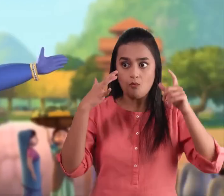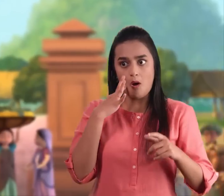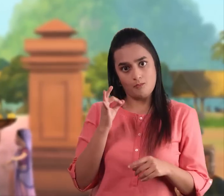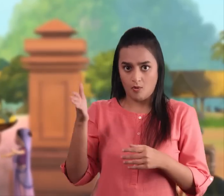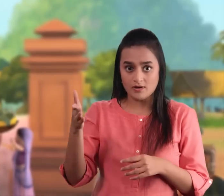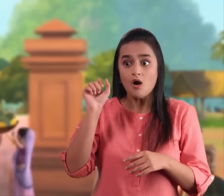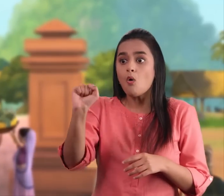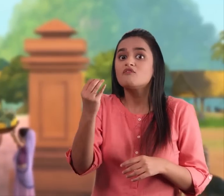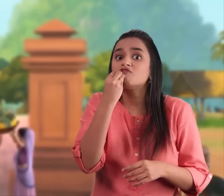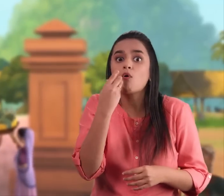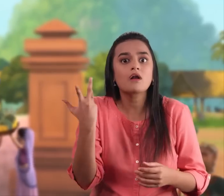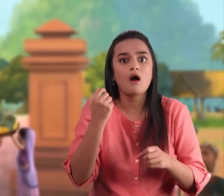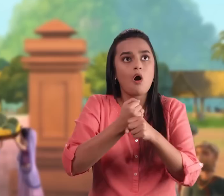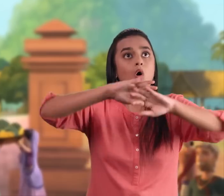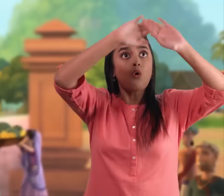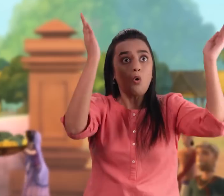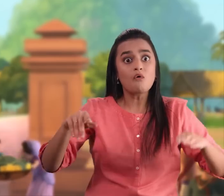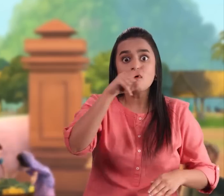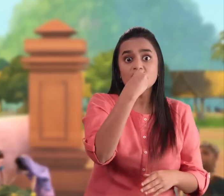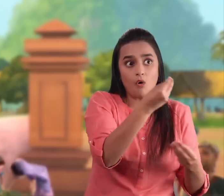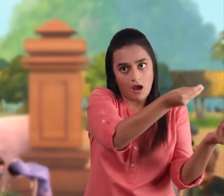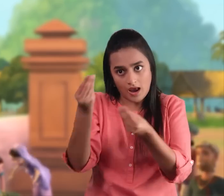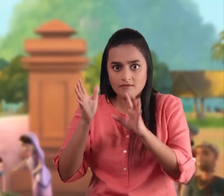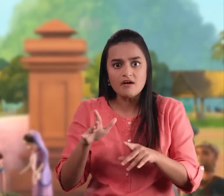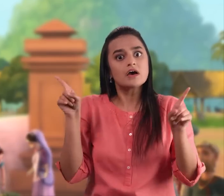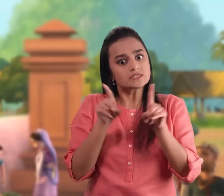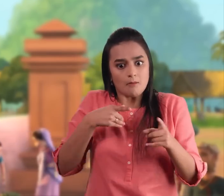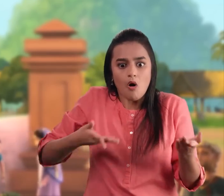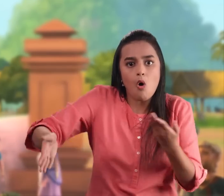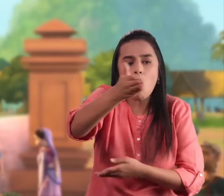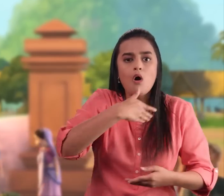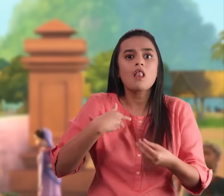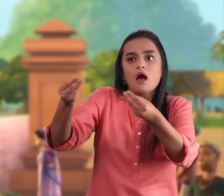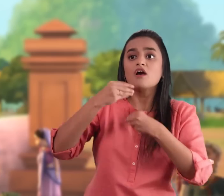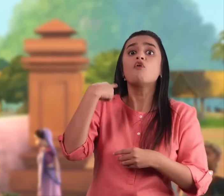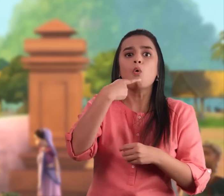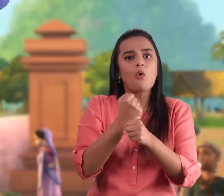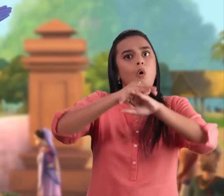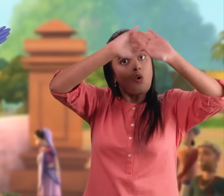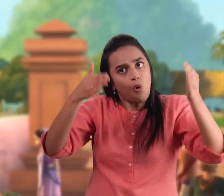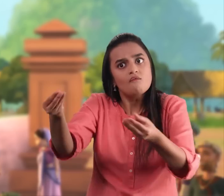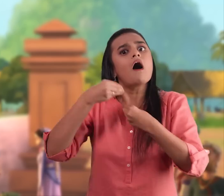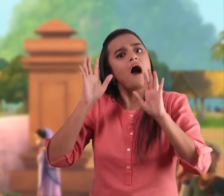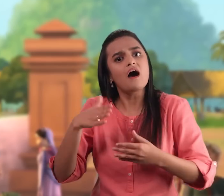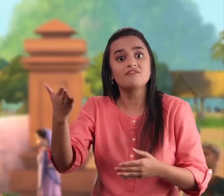के लिए निर्भर करती हैं इस गोवर्धन पर्वत पर। हम भी सभी चीजों के लिए गोवर्धन पर निर्भर करते